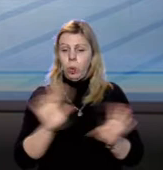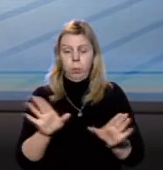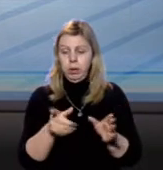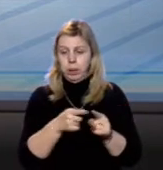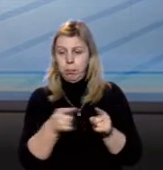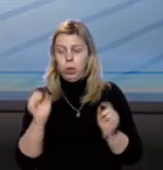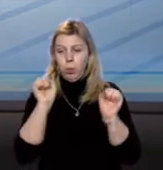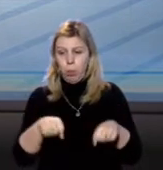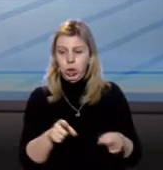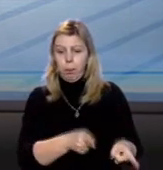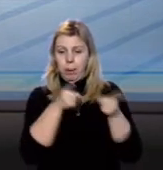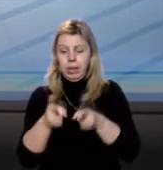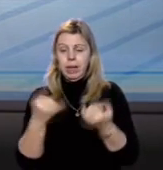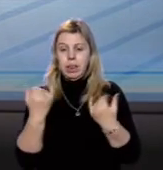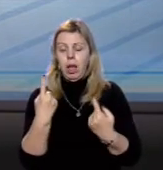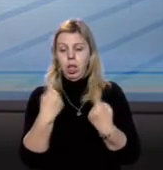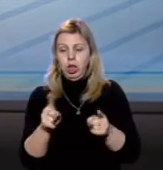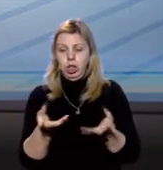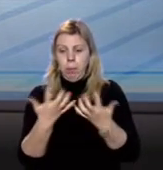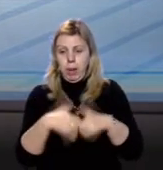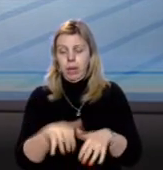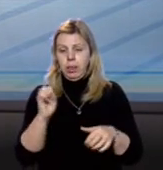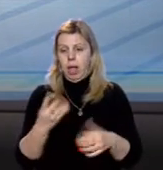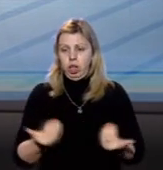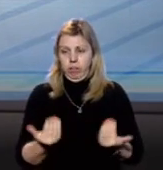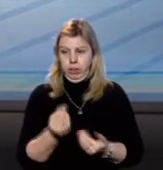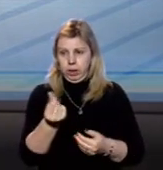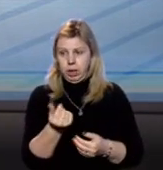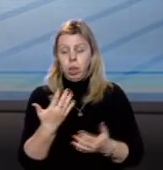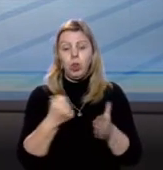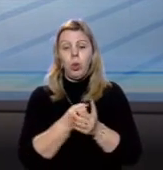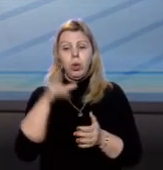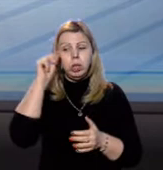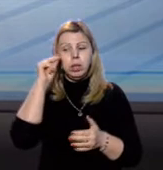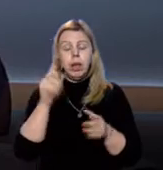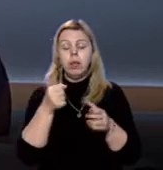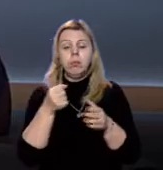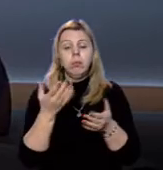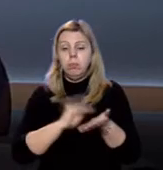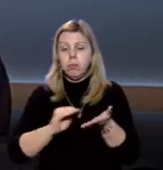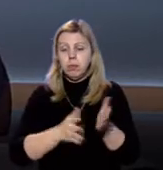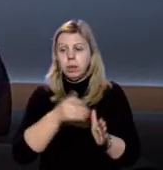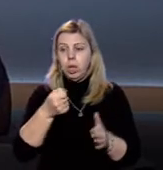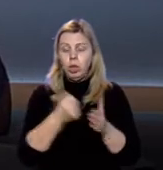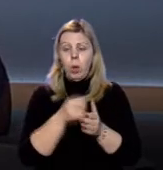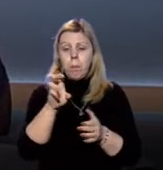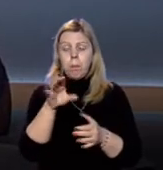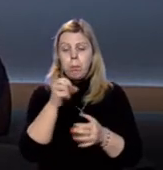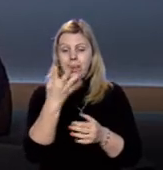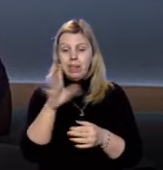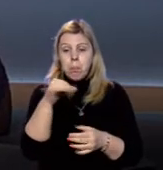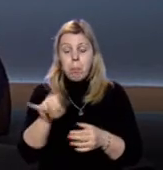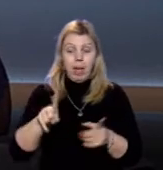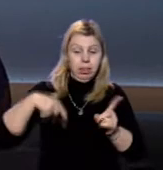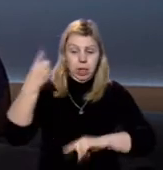буде перейти на інший механізм, тобто вже на готівковий. До якого числа вони повинні написати цю заяву? До 15 травня наступного року,